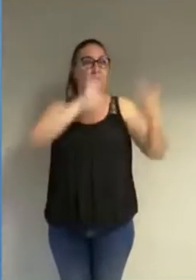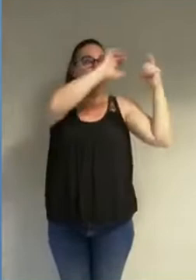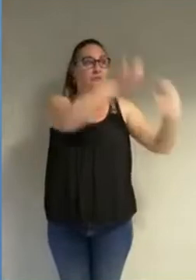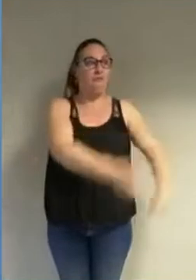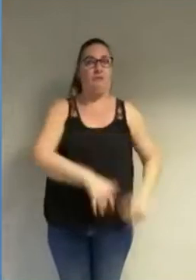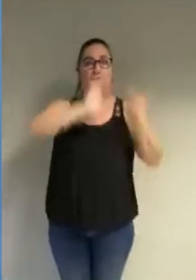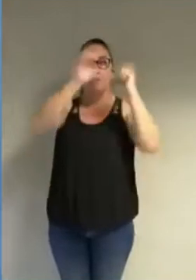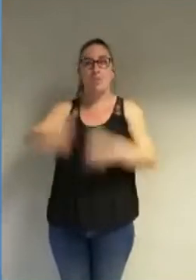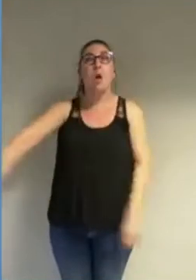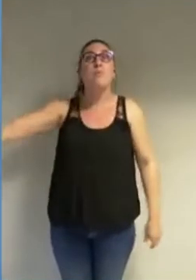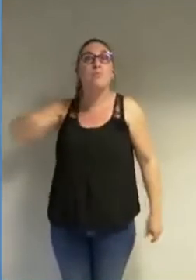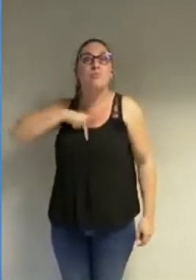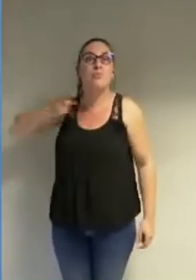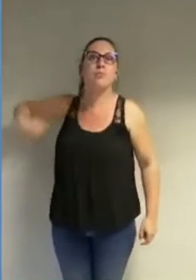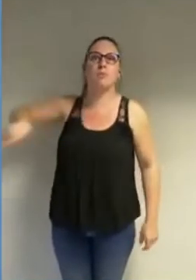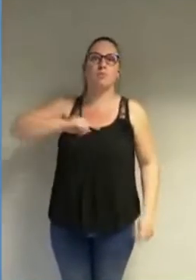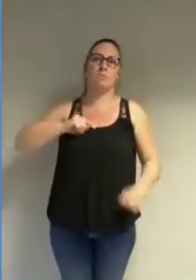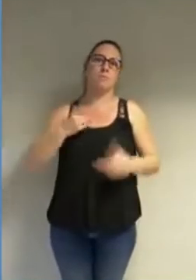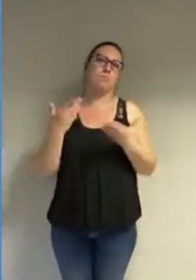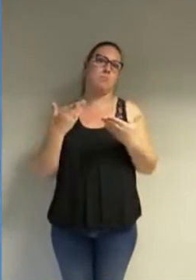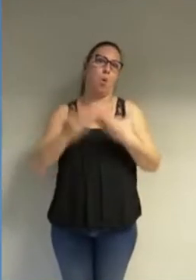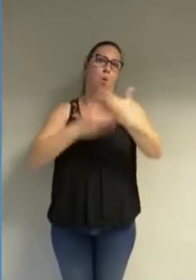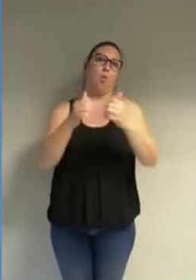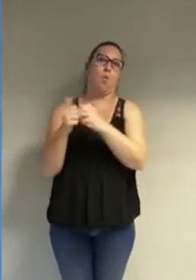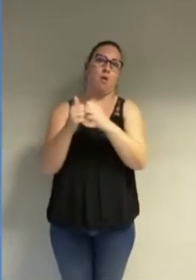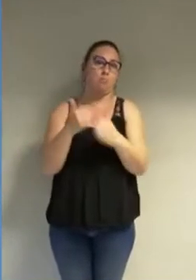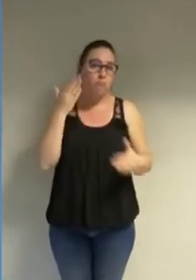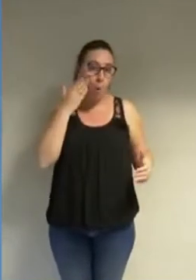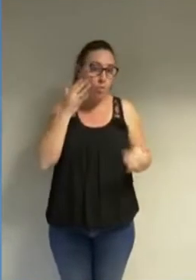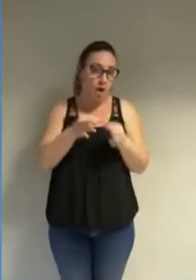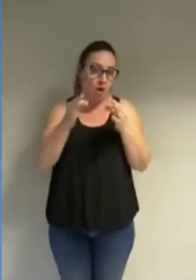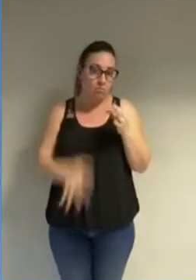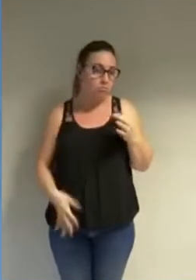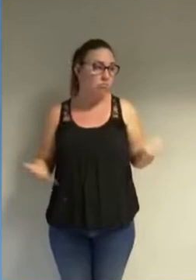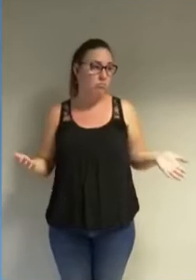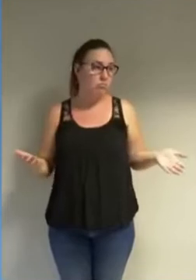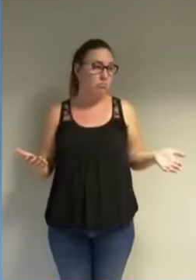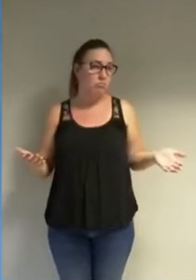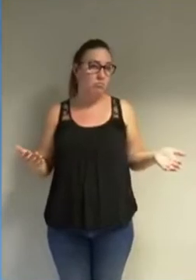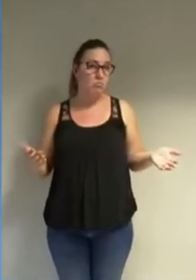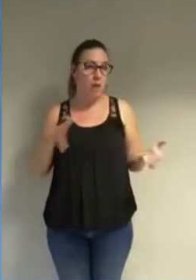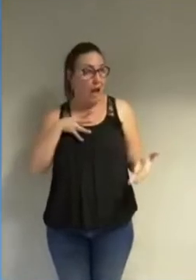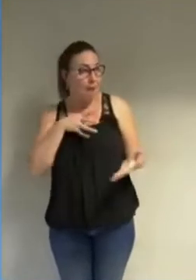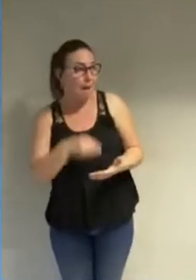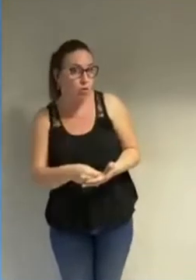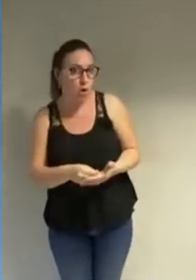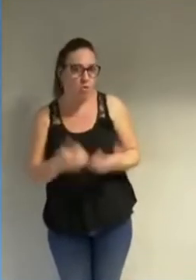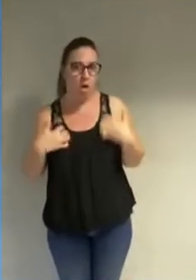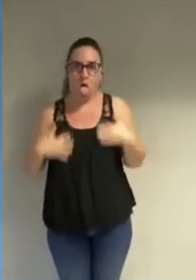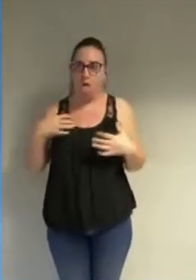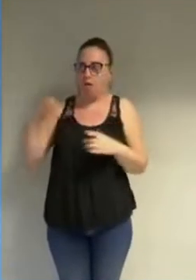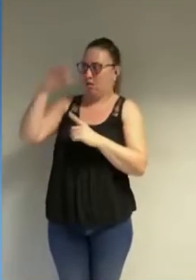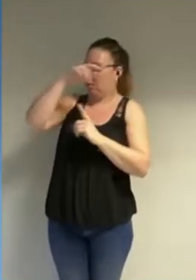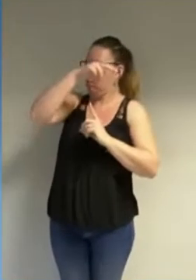commun. Eh bien, le résultat est connu. Quand il n'y a plus de sentiment d'appartenance